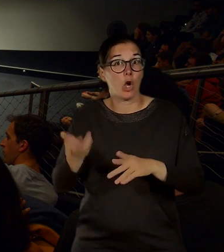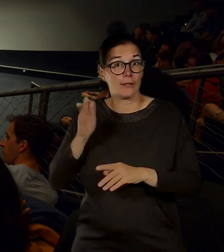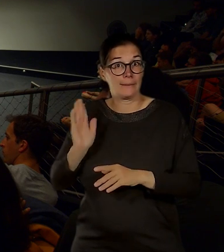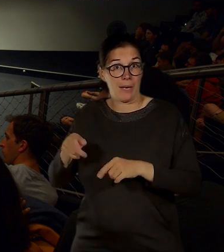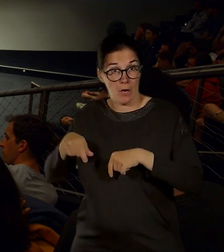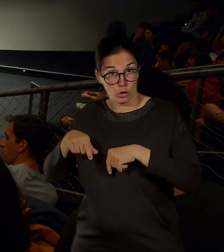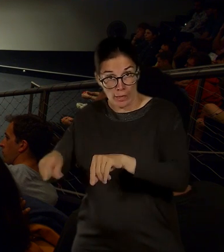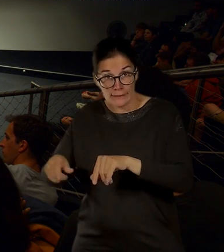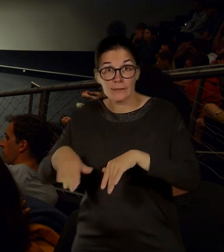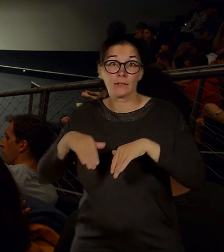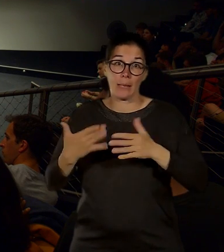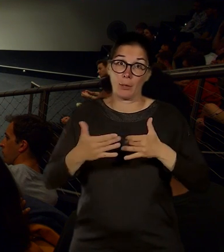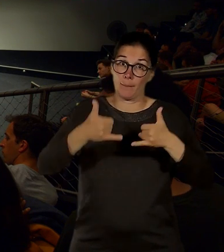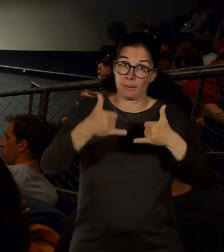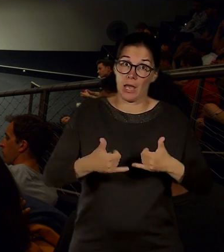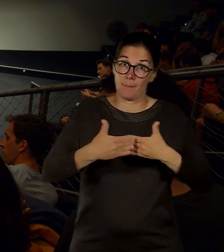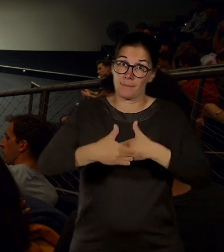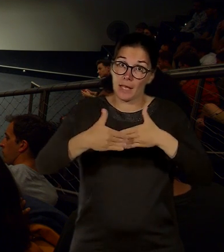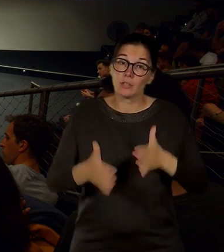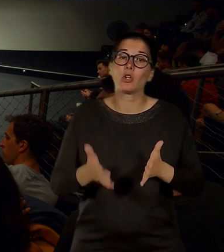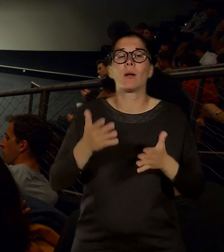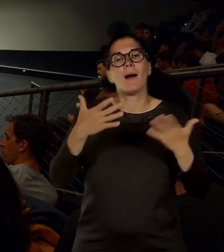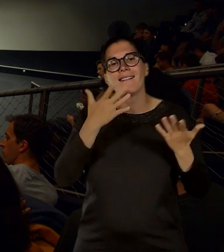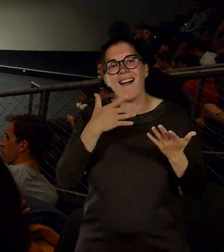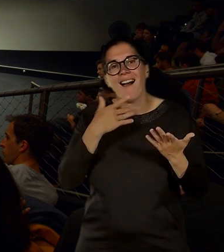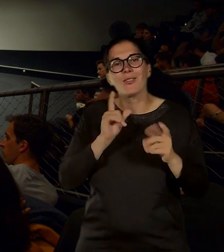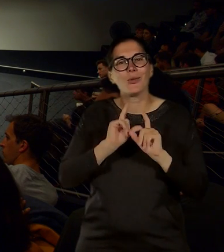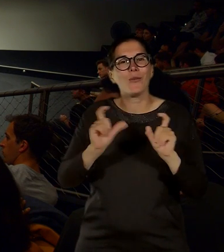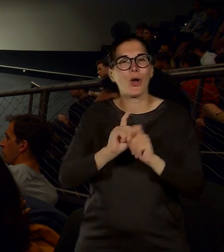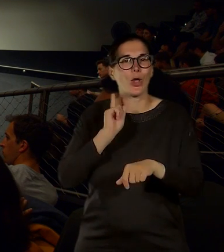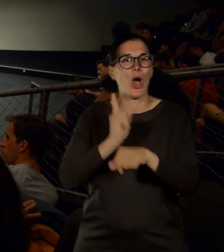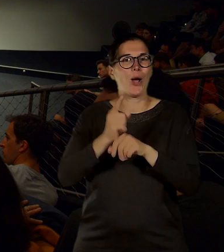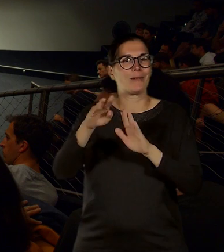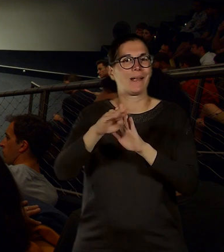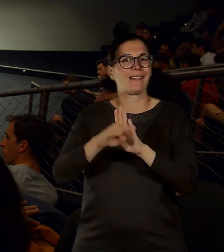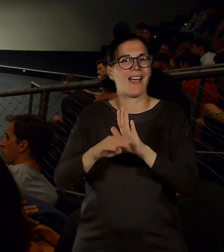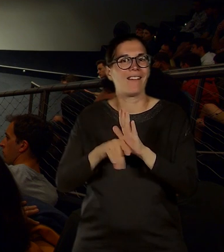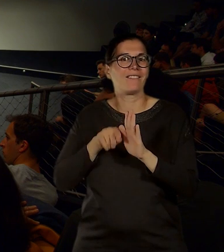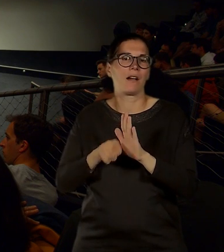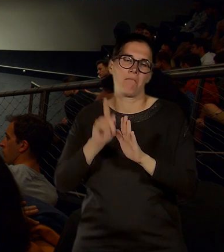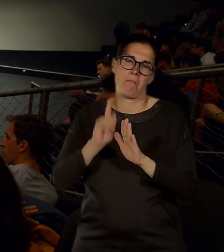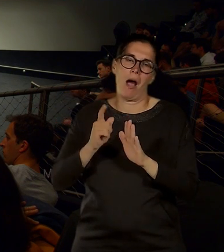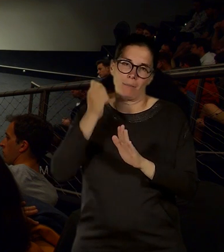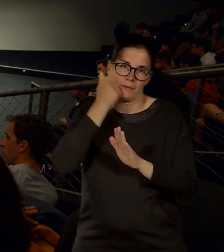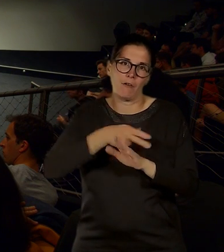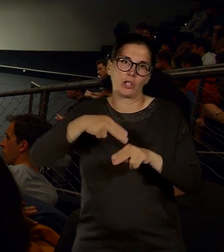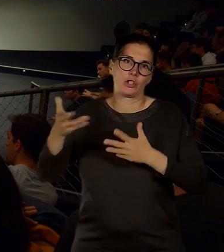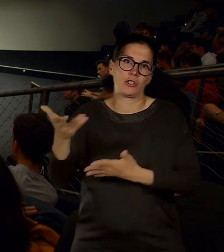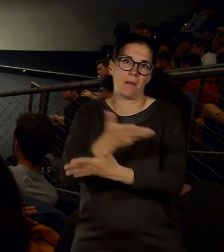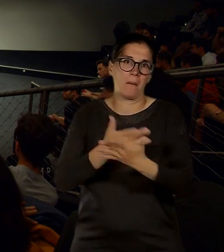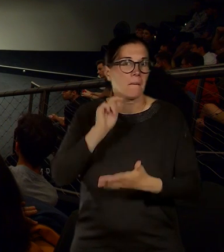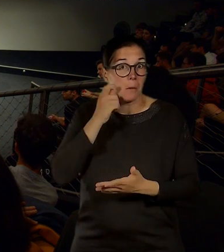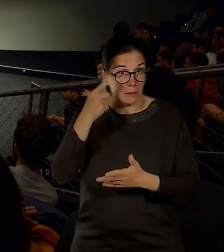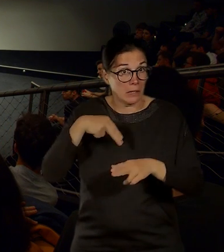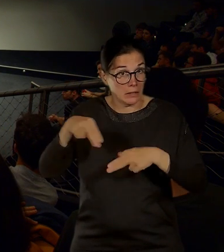města, nebo jak se vlastně rozhodovalo o tom soutěžním zadání, protože já si myslím, že to je třeba věc, která se měla nějak jako veřejně debatovat a nějak jsem to nezaznamenal.